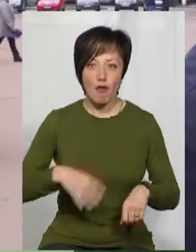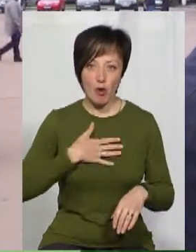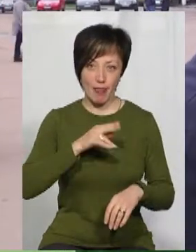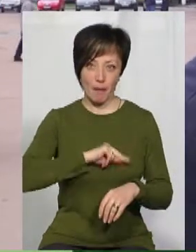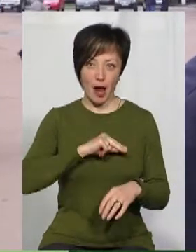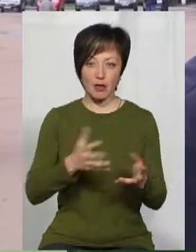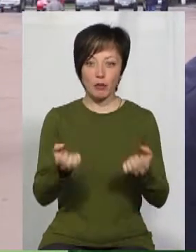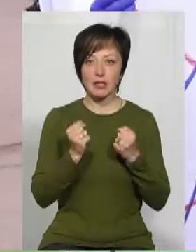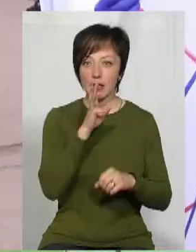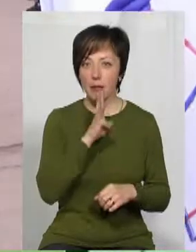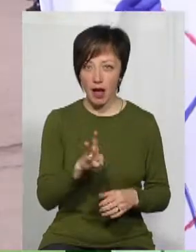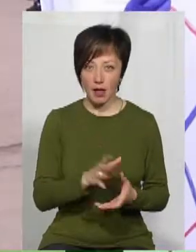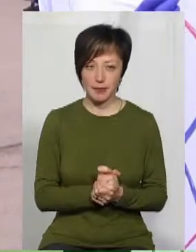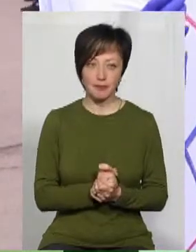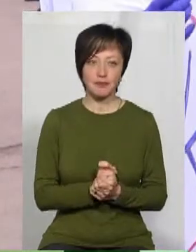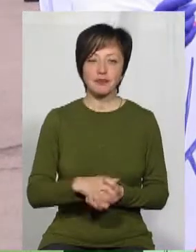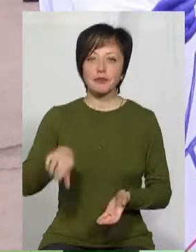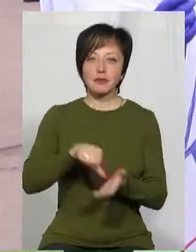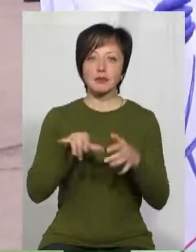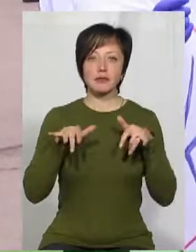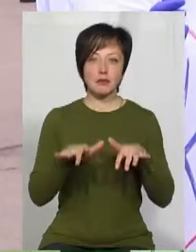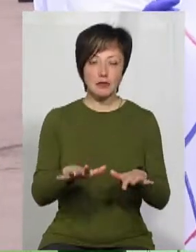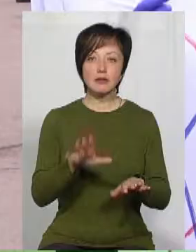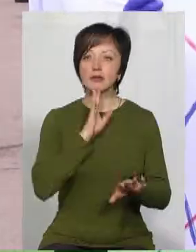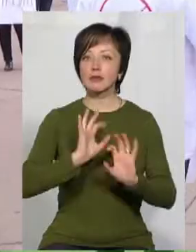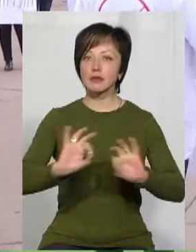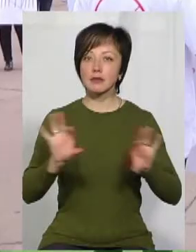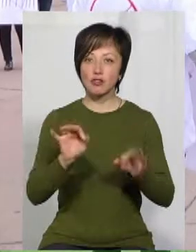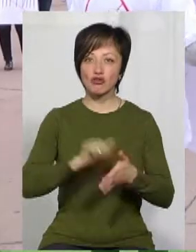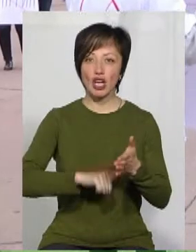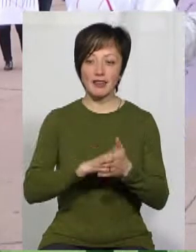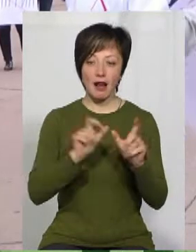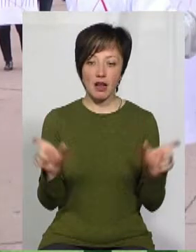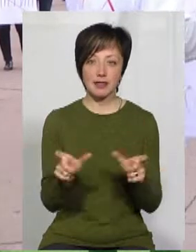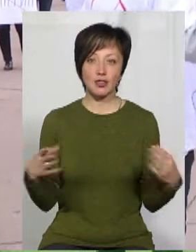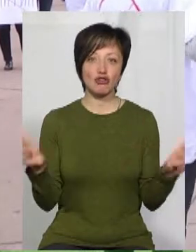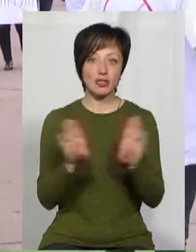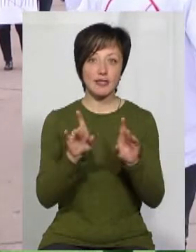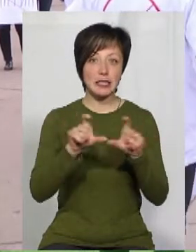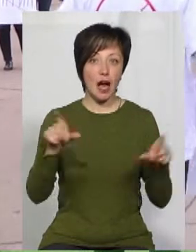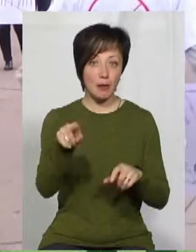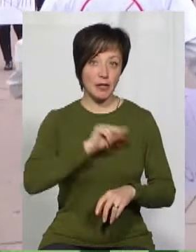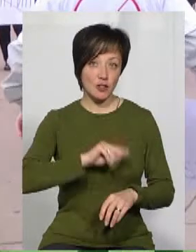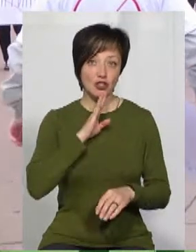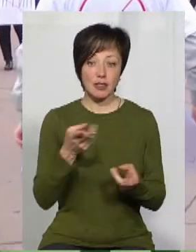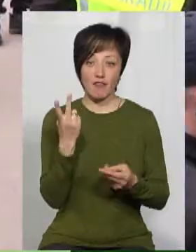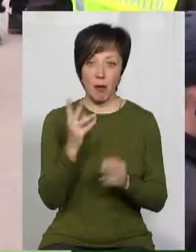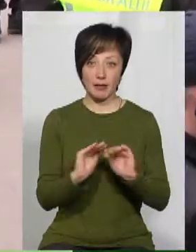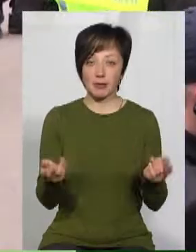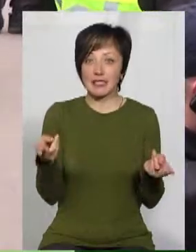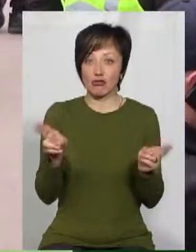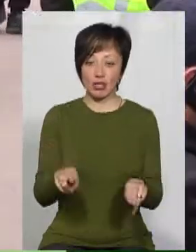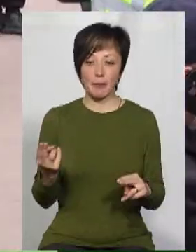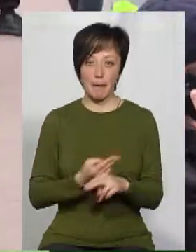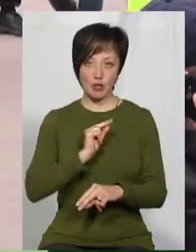на отримання заробітної плати. Учасниця акції Світлана Москалик розповіла, через карантин зачинився заклад, де вона працювала. Жінка з двома дітьми залишилася